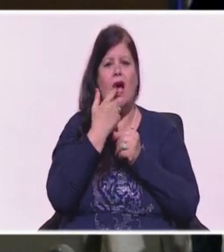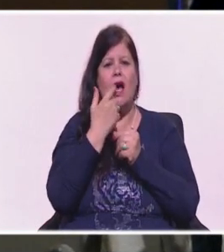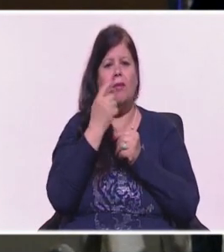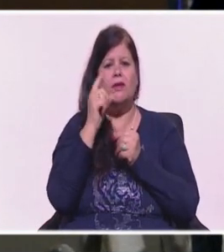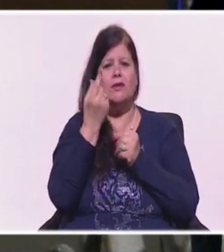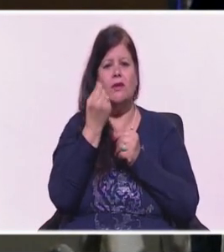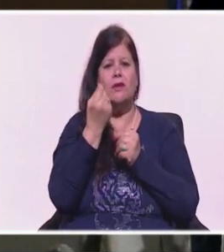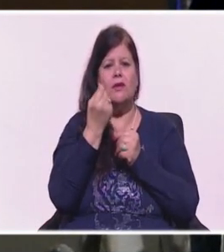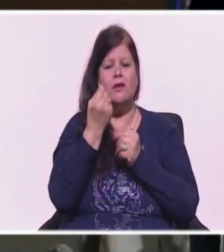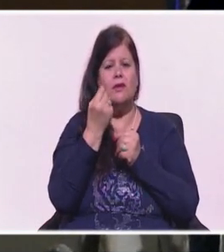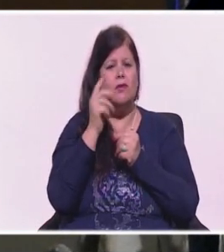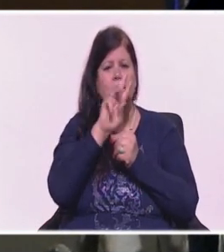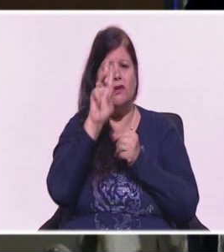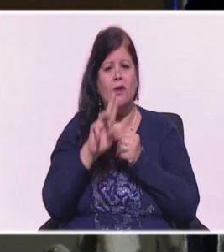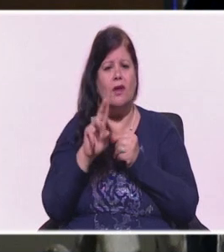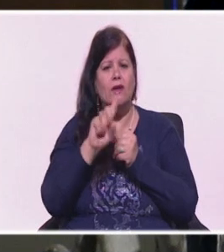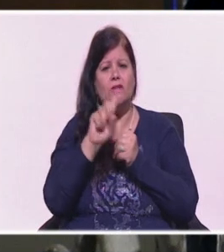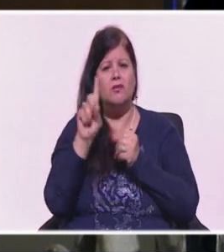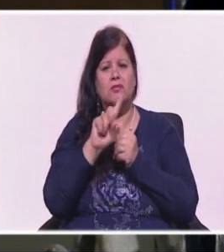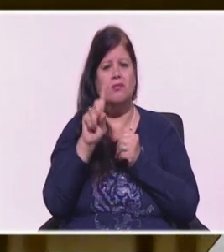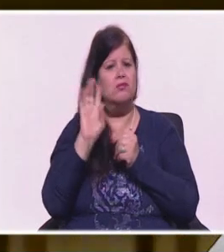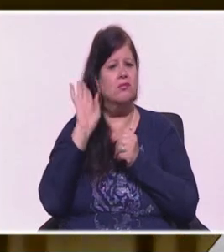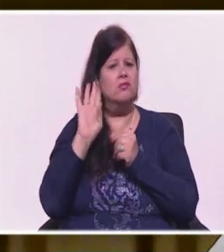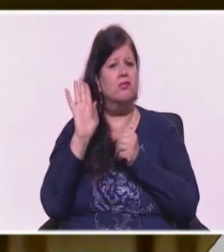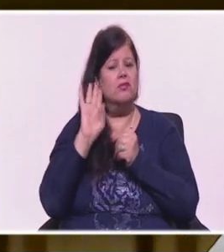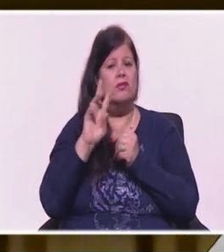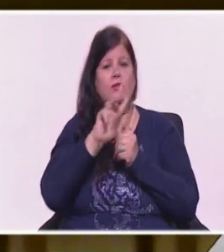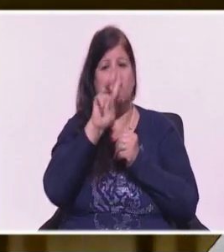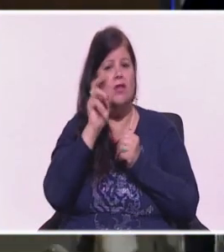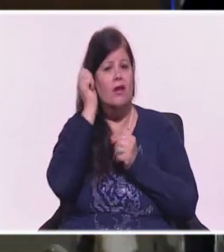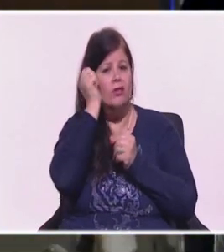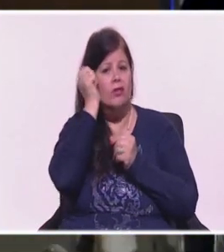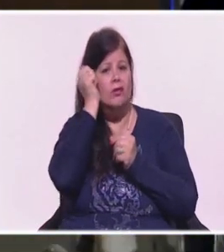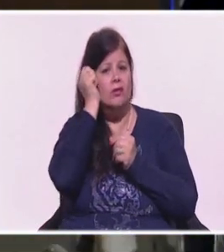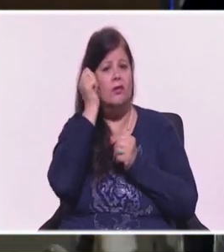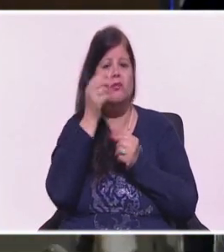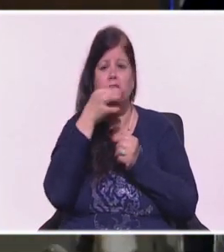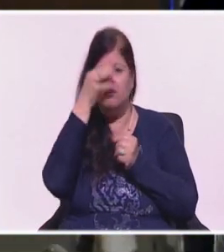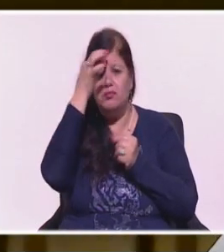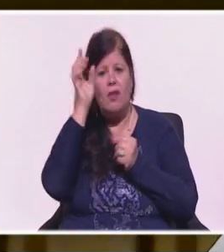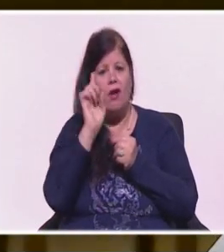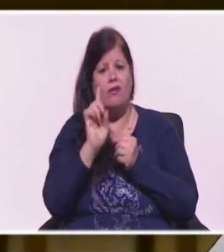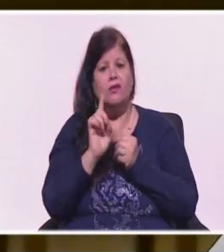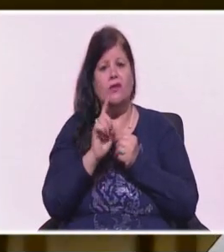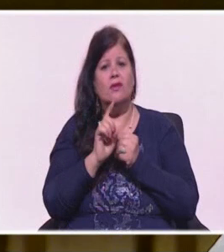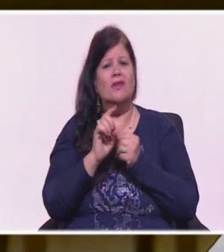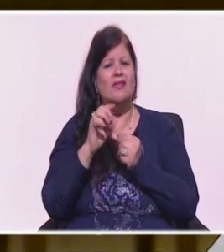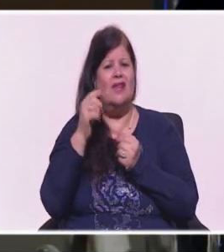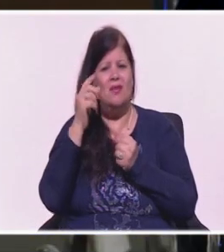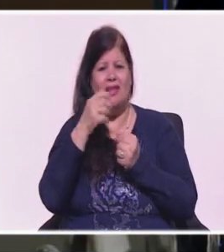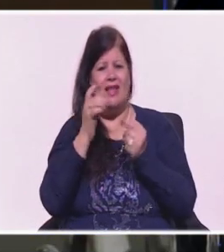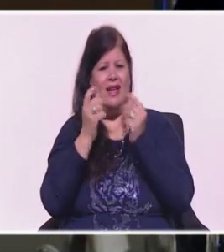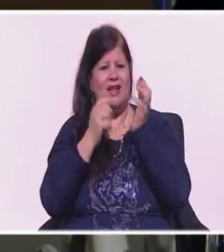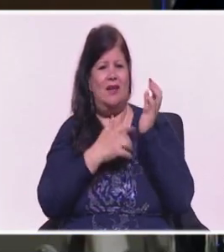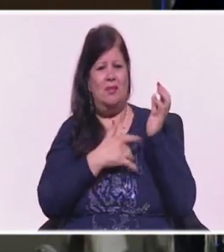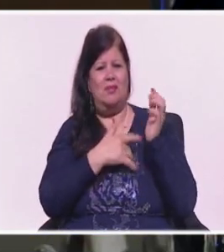15 سنة. ما بيسألش عنك؟ ما بيسألش عني خالص. ما حاولتيش تكلميه؟ ولا أعرف طريقه يعني. جاب الأسوأ دي منين؟ ما